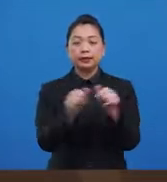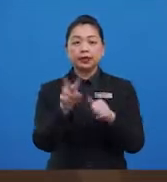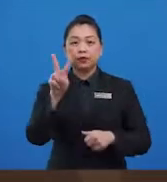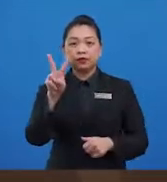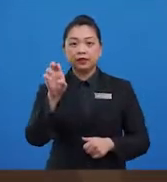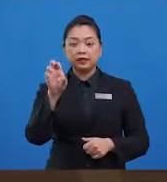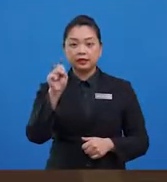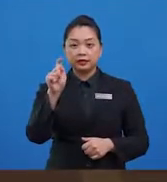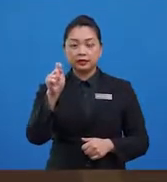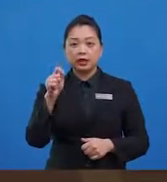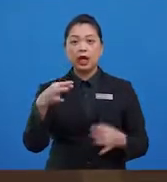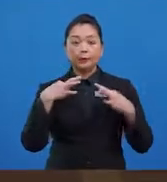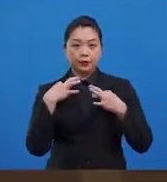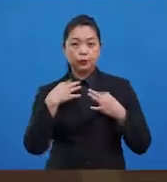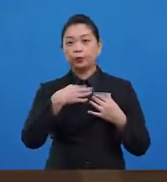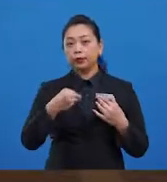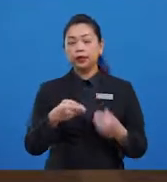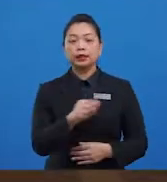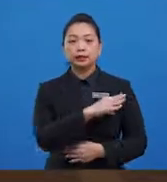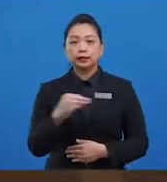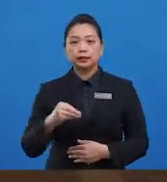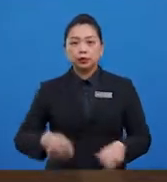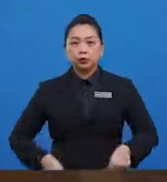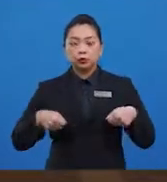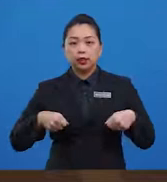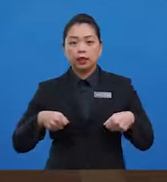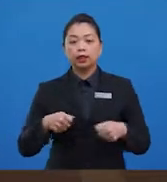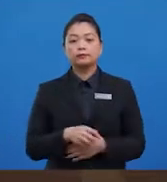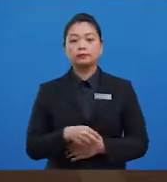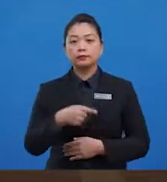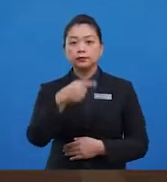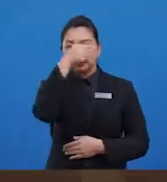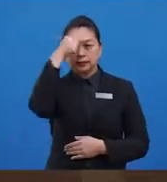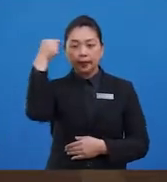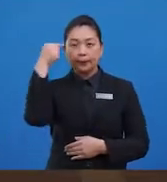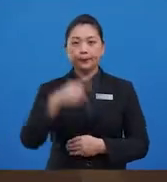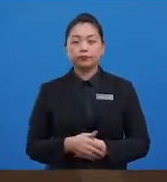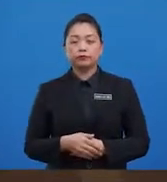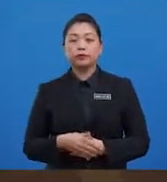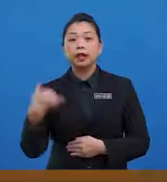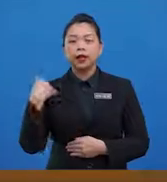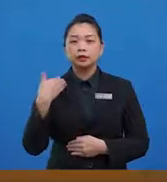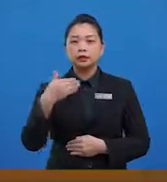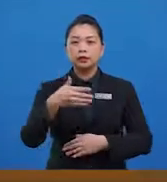putih dan seluar panjang hitam yang mempunyai jalur keemasan pada bahagian tepinya.